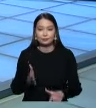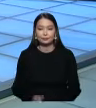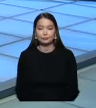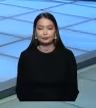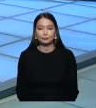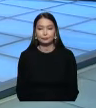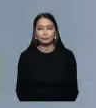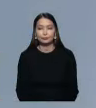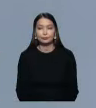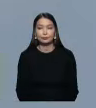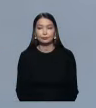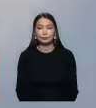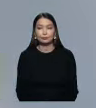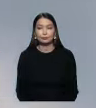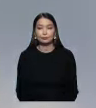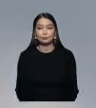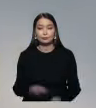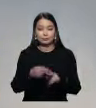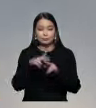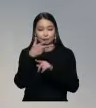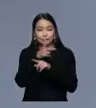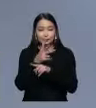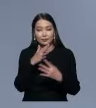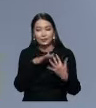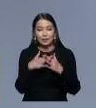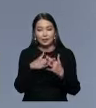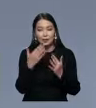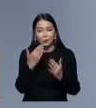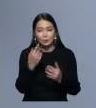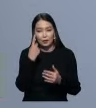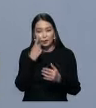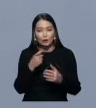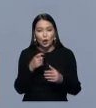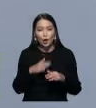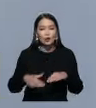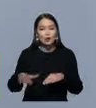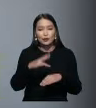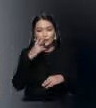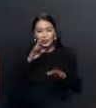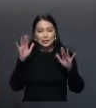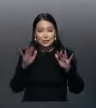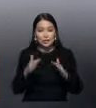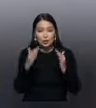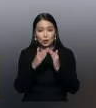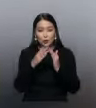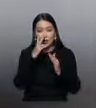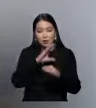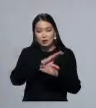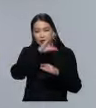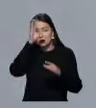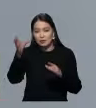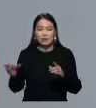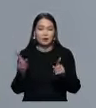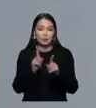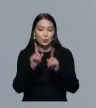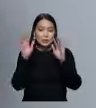продолжит тему. Это кадры из села Путинцево. Дворы превратились в тоннели, а дома похожи на сказочные грибы с огромными